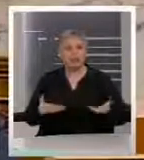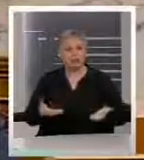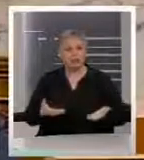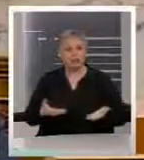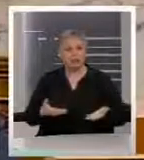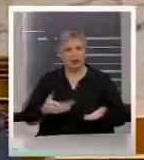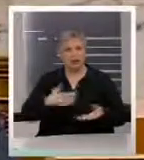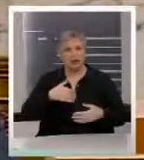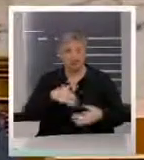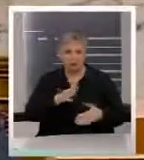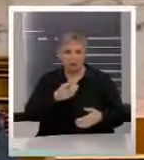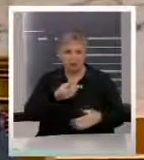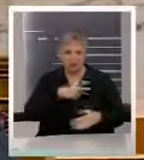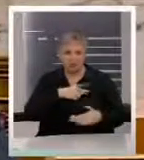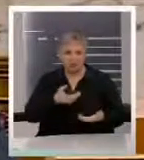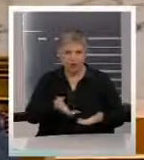σωστά πράγματα αυτά.